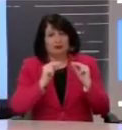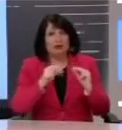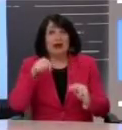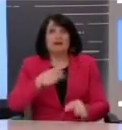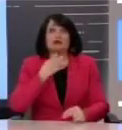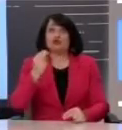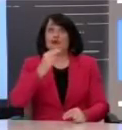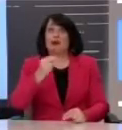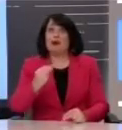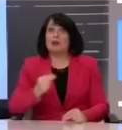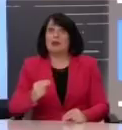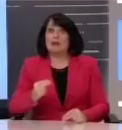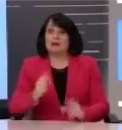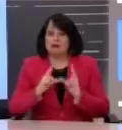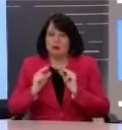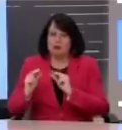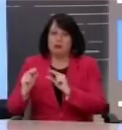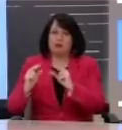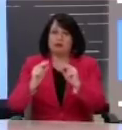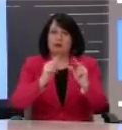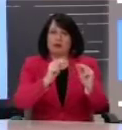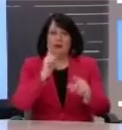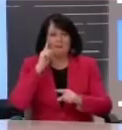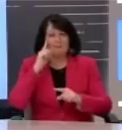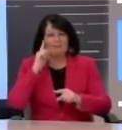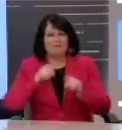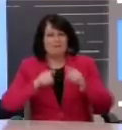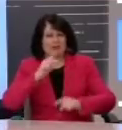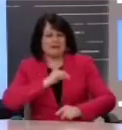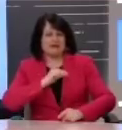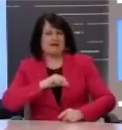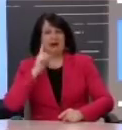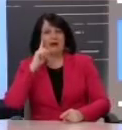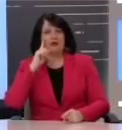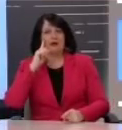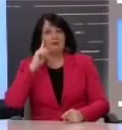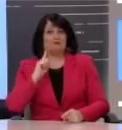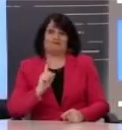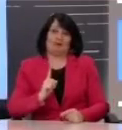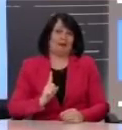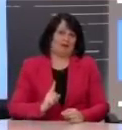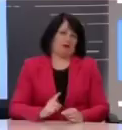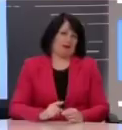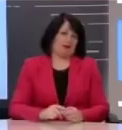λειτουργούν και κυκλοφορούν στους διαδρόμους και διάφοροι που έχουν συμφέροντα, εκπροσωπούς συμφέροντα.